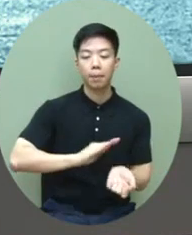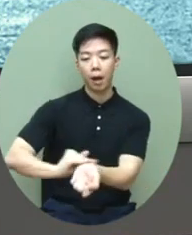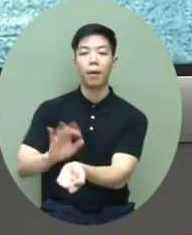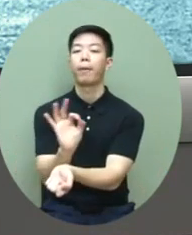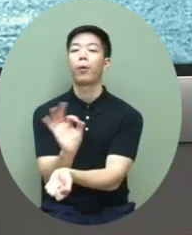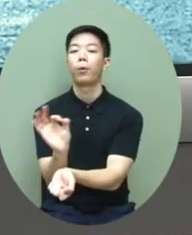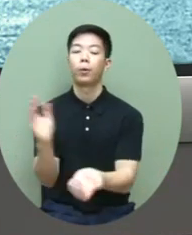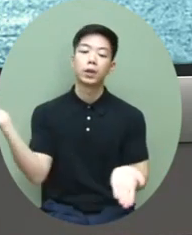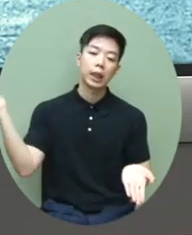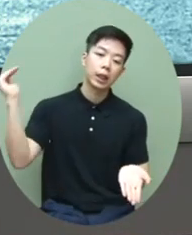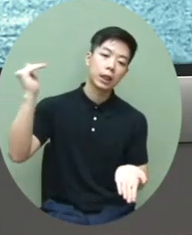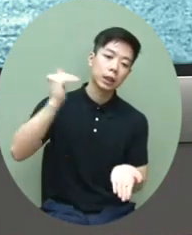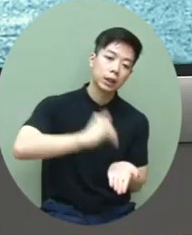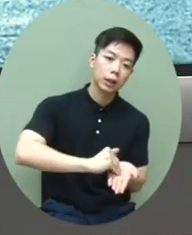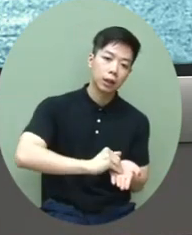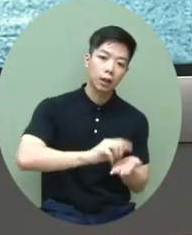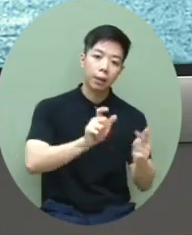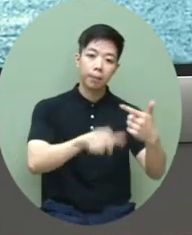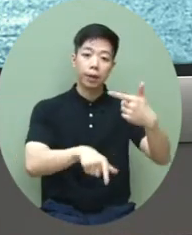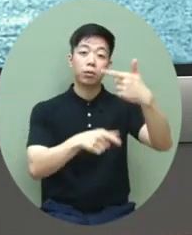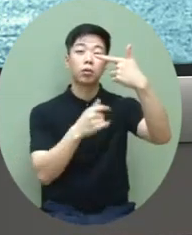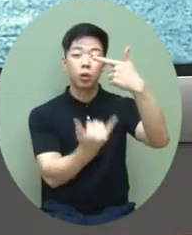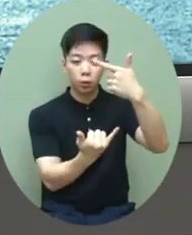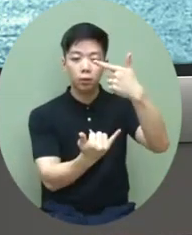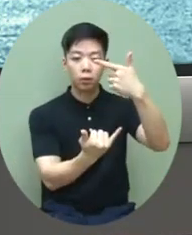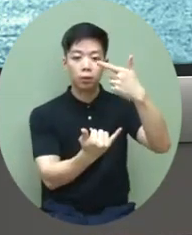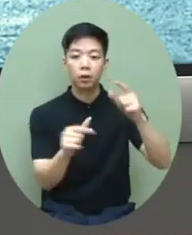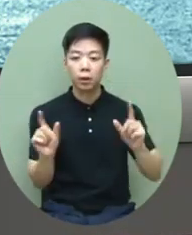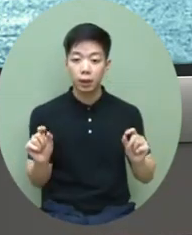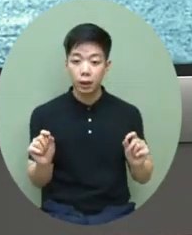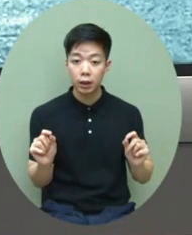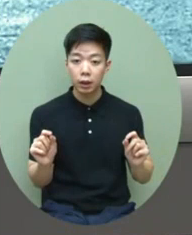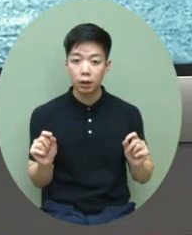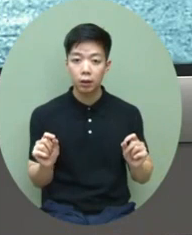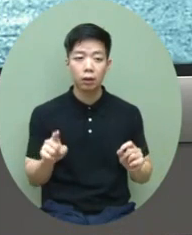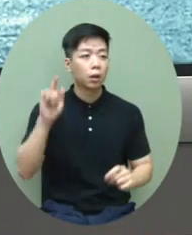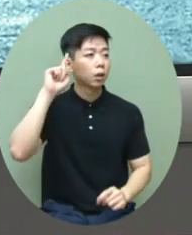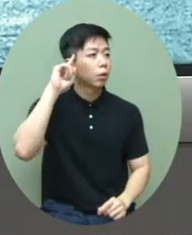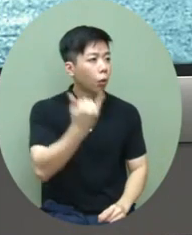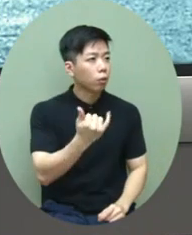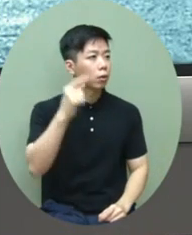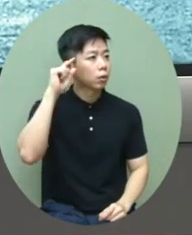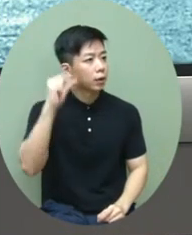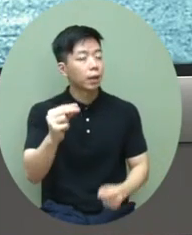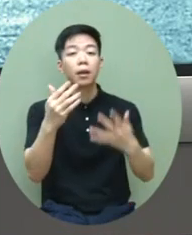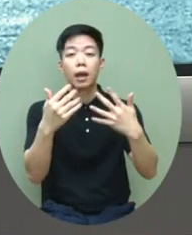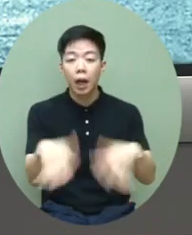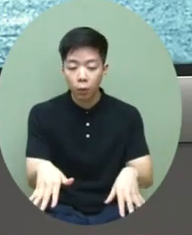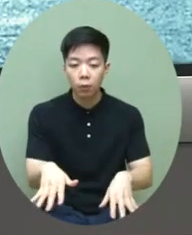接到她6號呢，即是8月6號，即是說六七日之後呢，